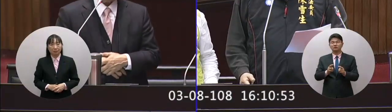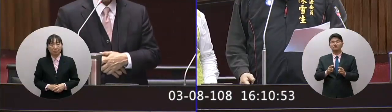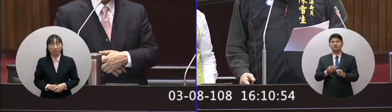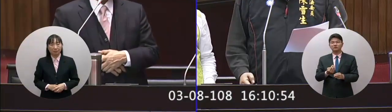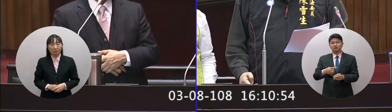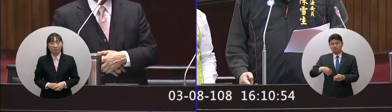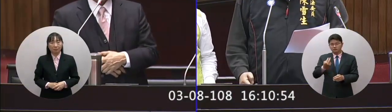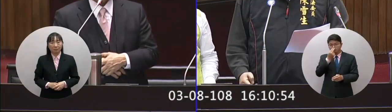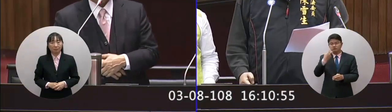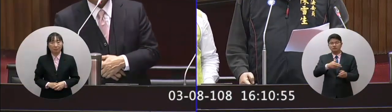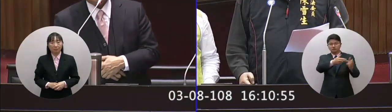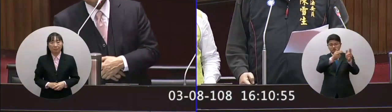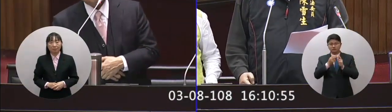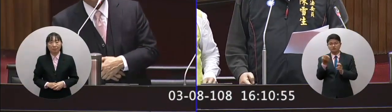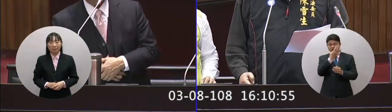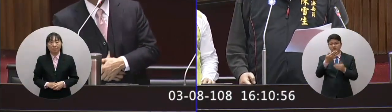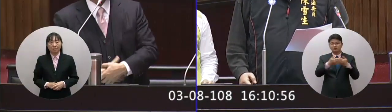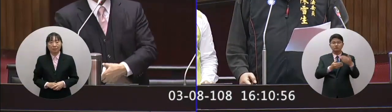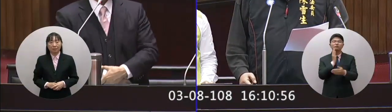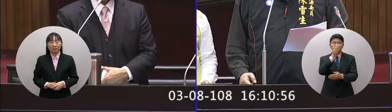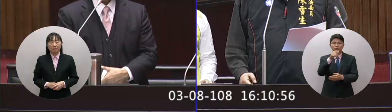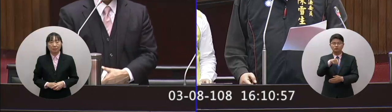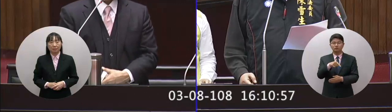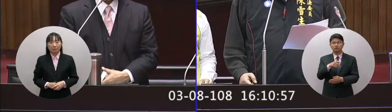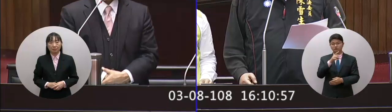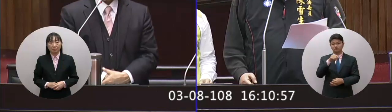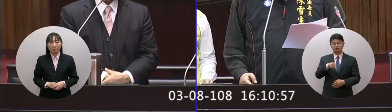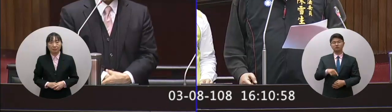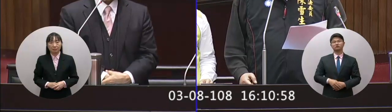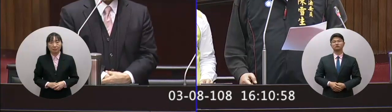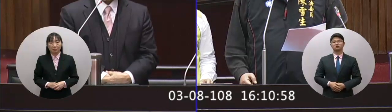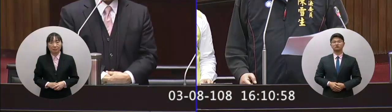哈，通桥。那么，